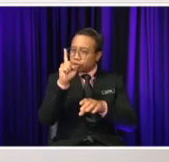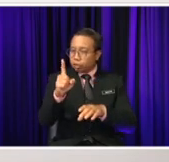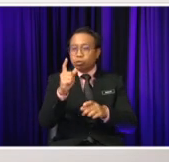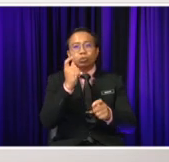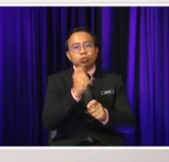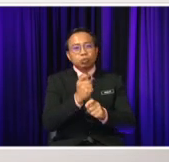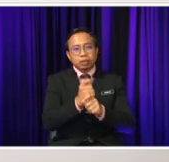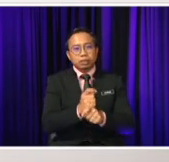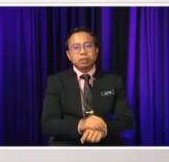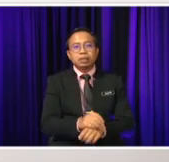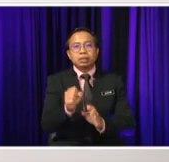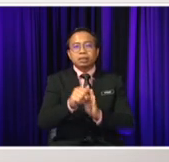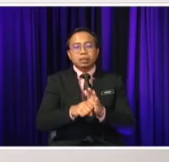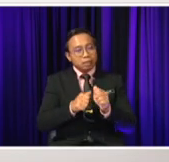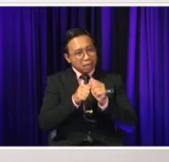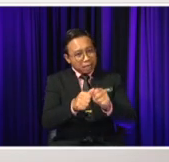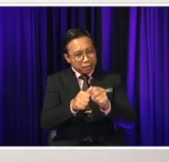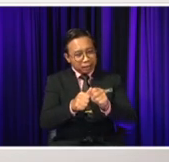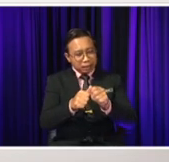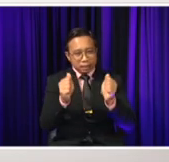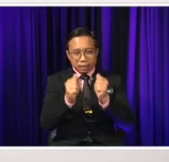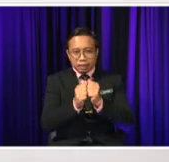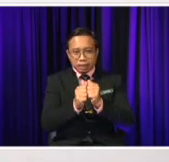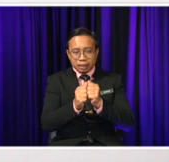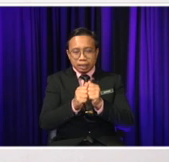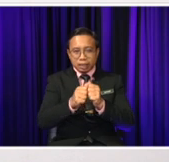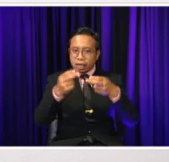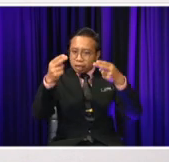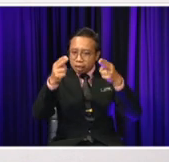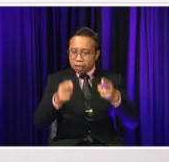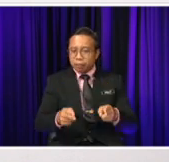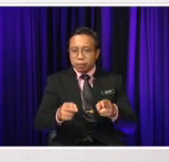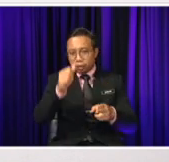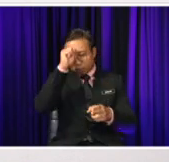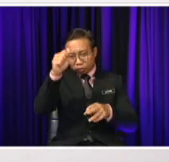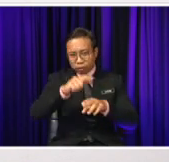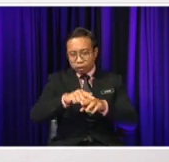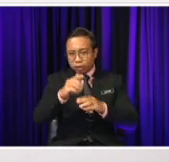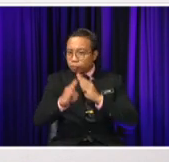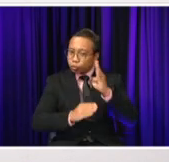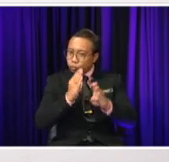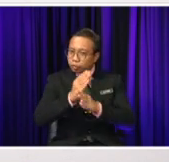tugas selagi dengan kita ini sebagai hamba Allah di muka bumi